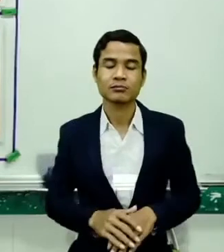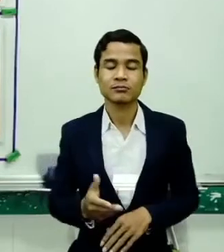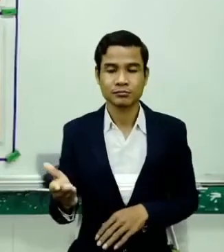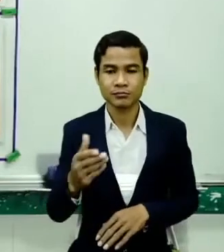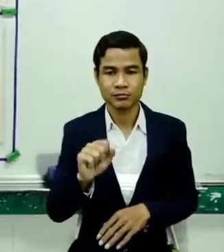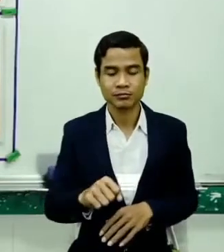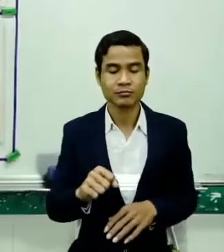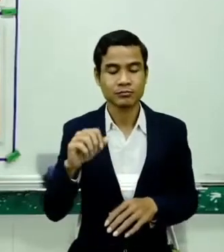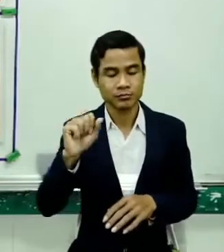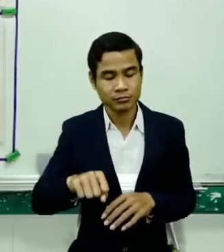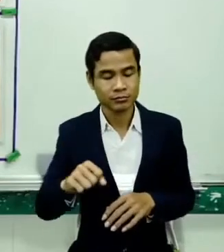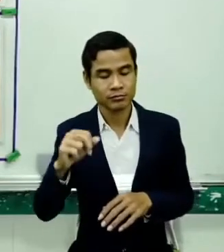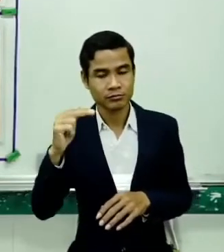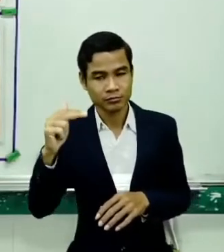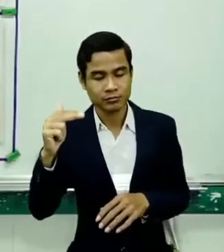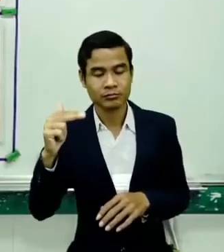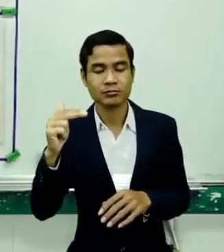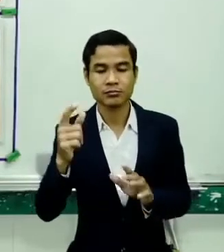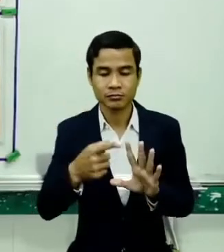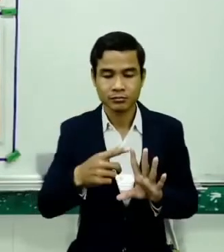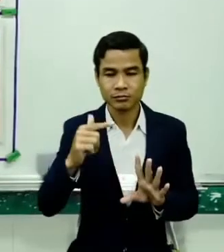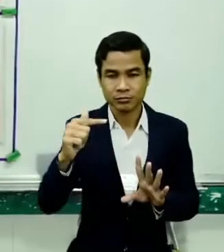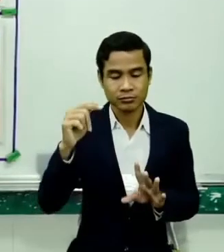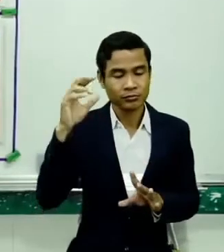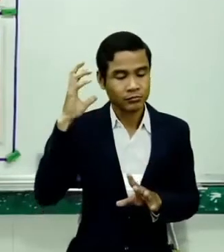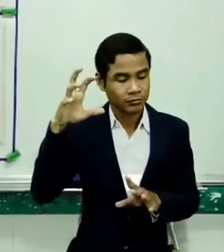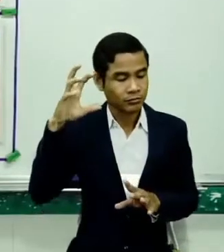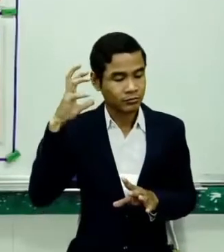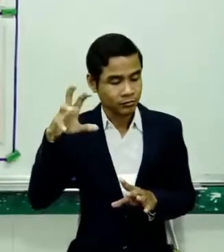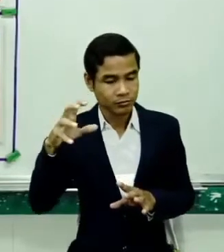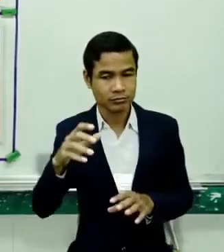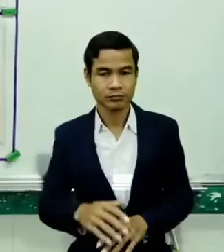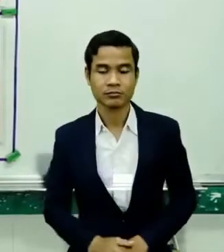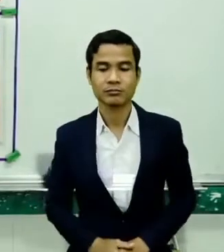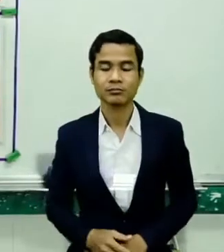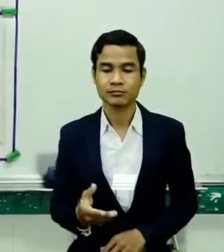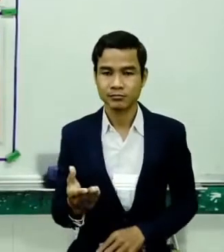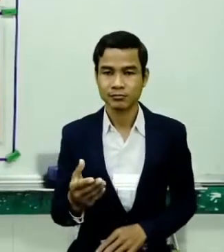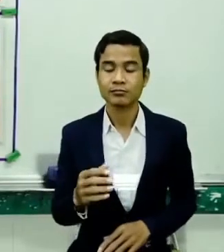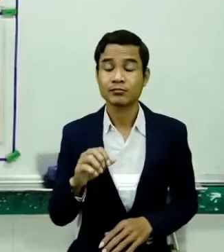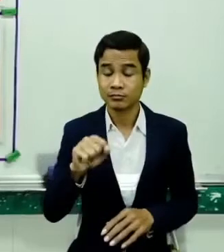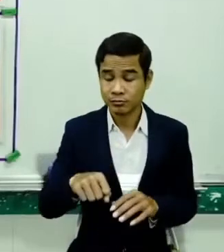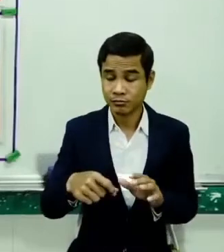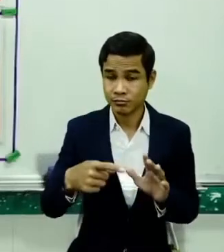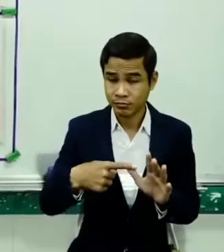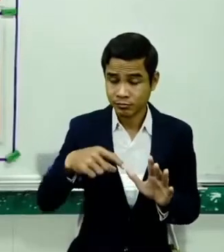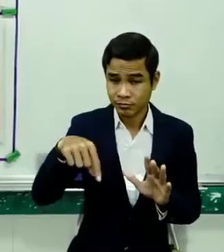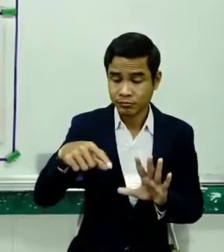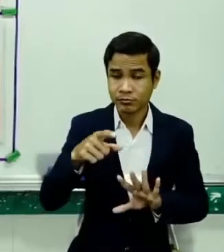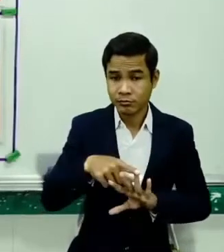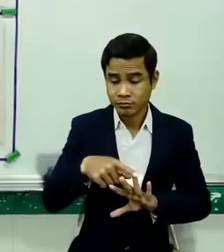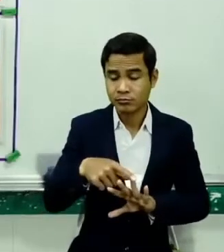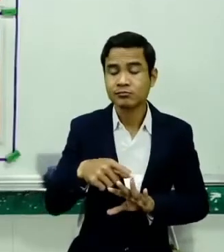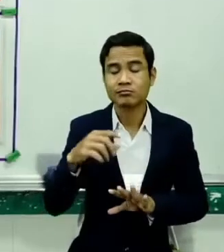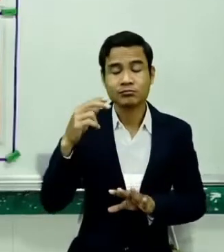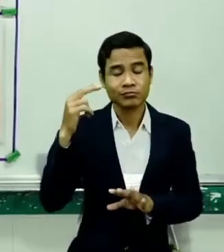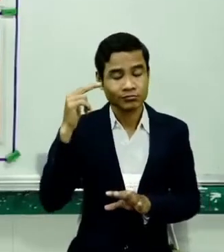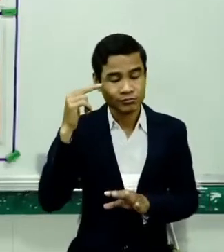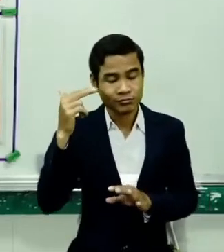កគ្រូជាលើកទី2ណាលើកទី1នេះបង្ហាញសិនចាតាក់ទិញនឹងរួមណាកូនណា